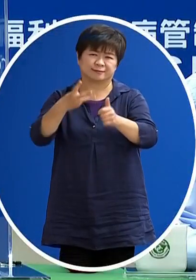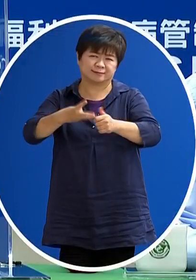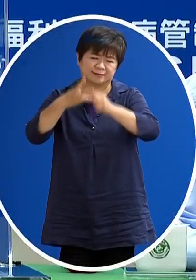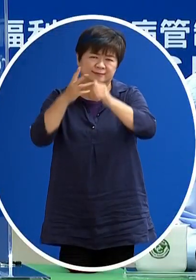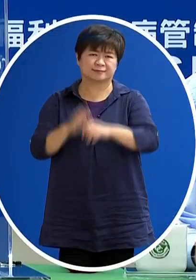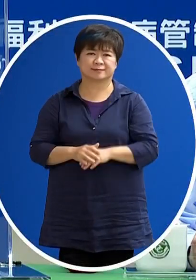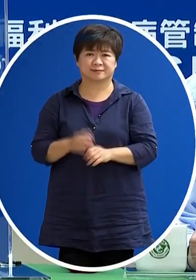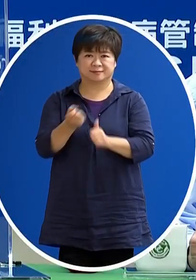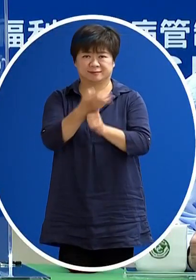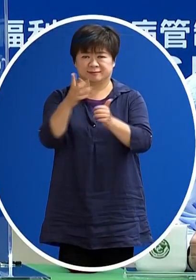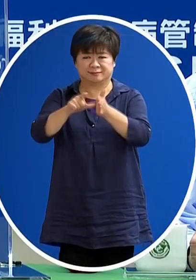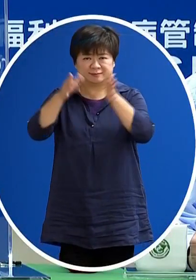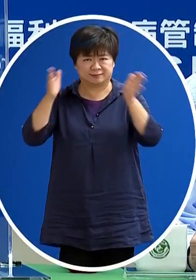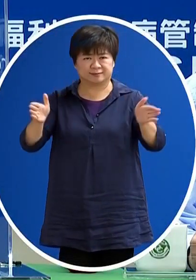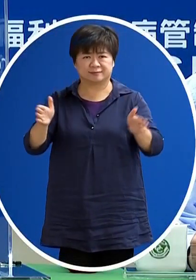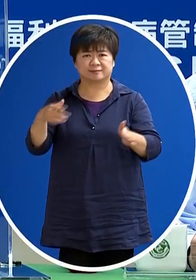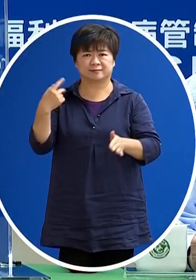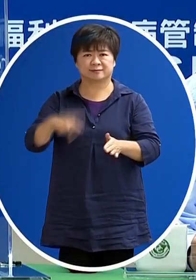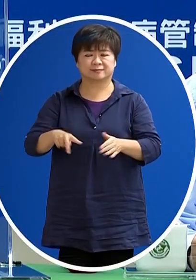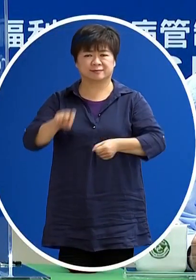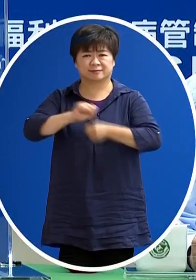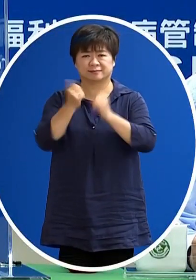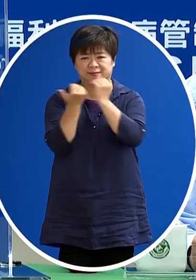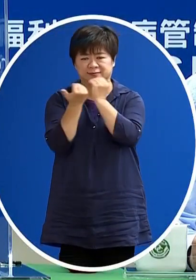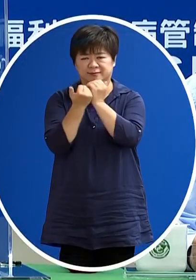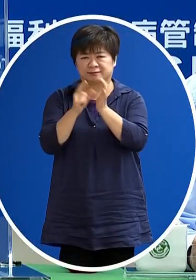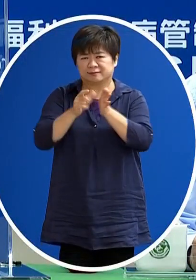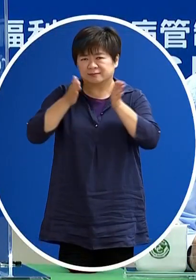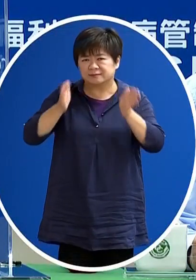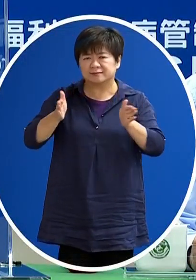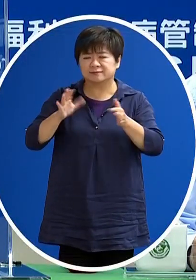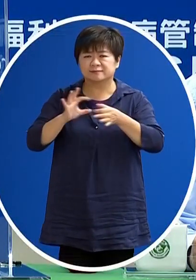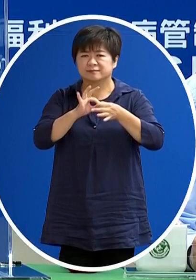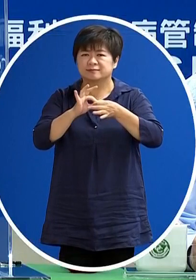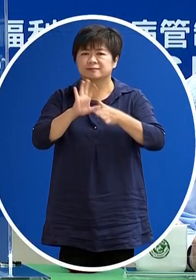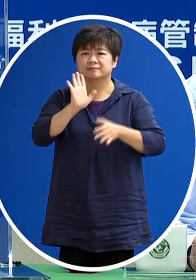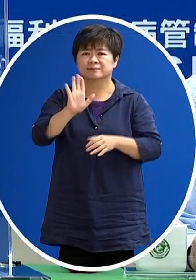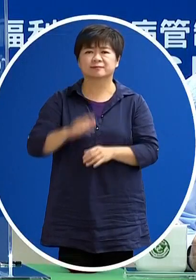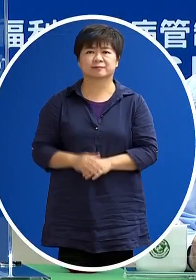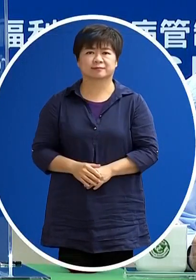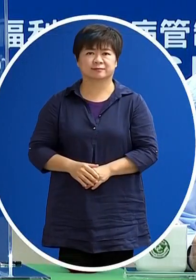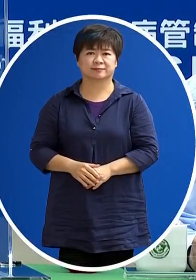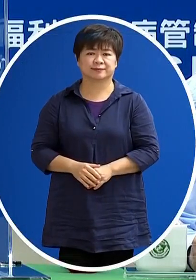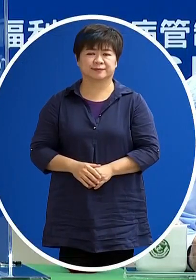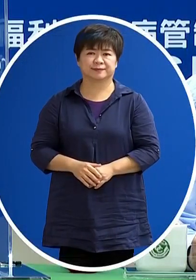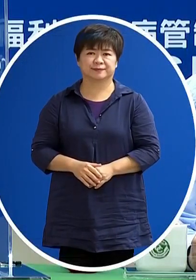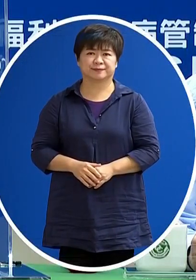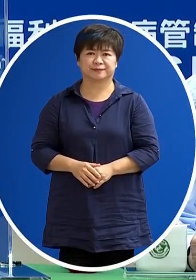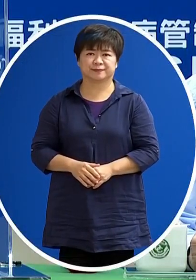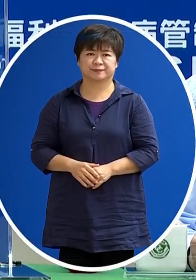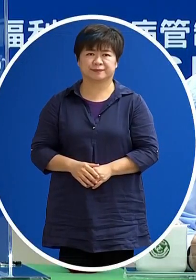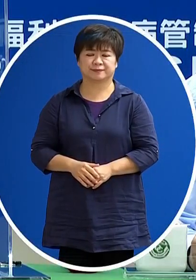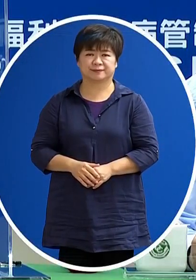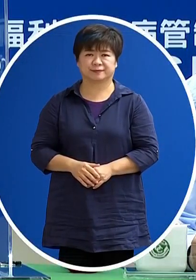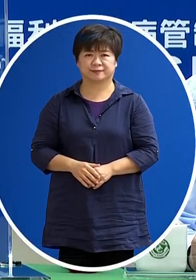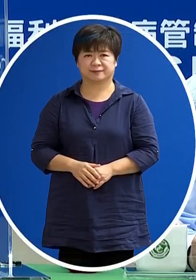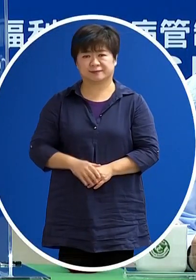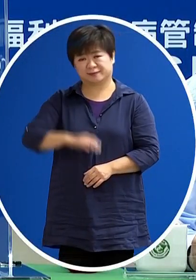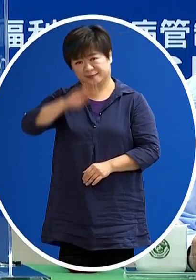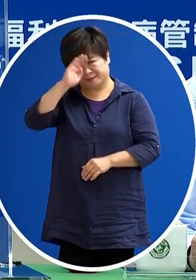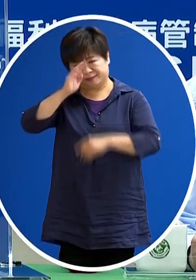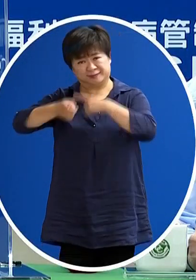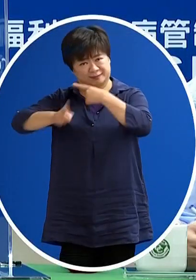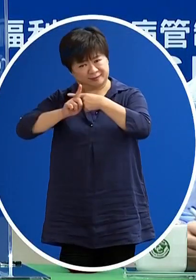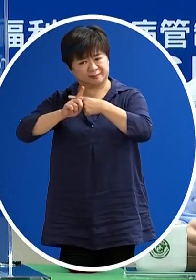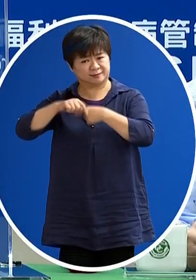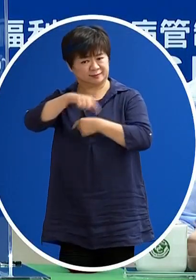传染期跟它的一个潜伏期的一个关系。所以我们这个在就是有那个确诊的病人，